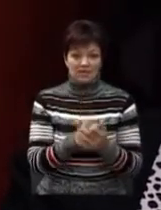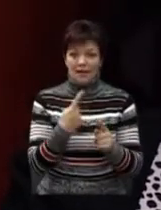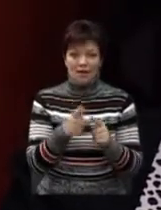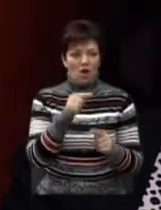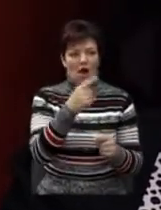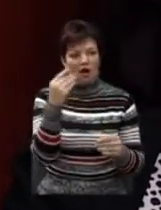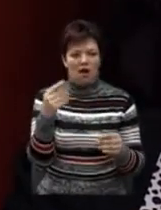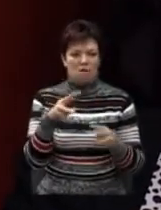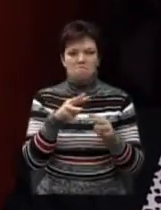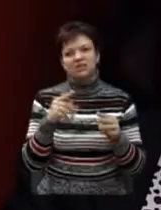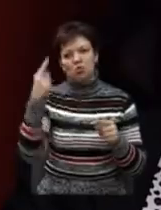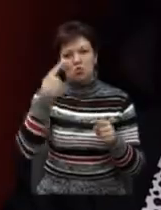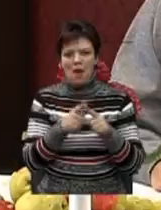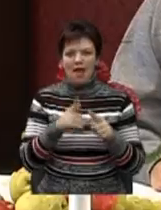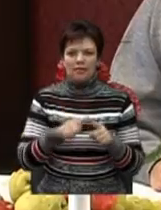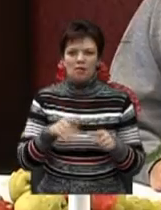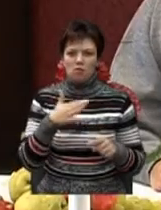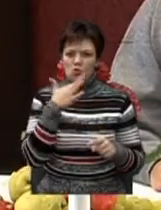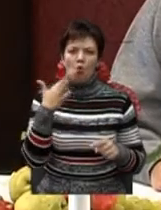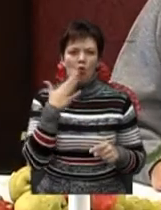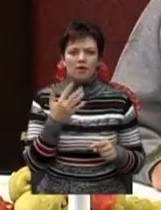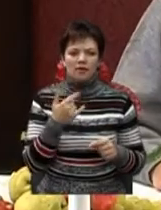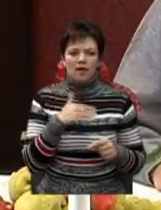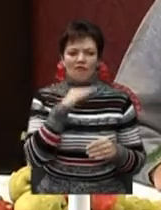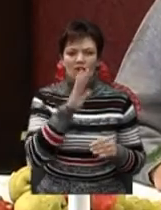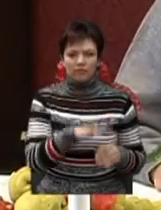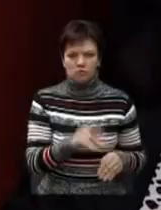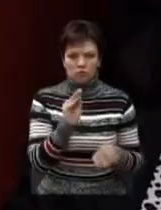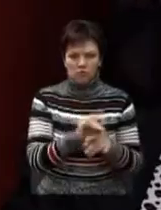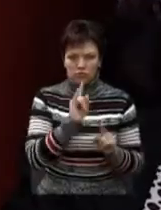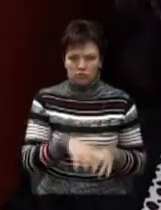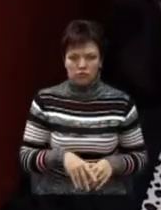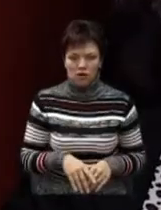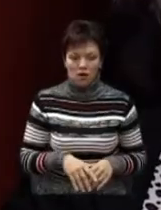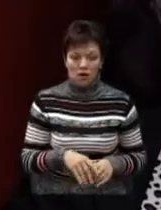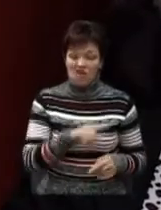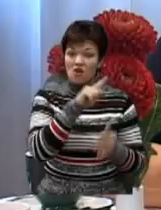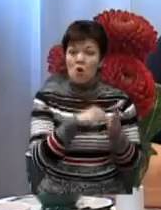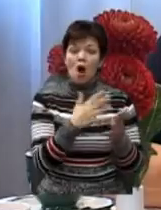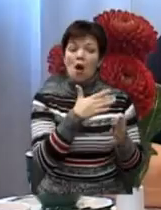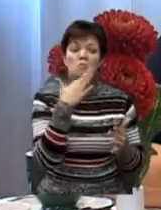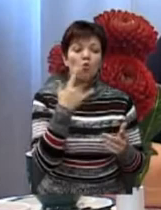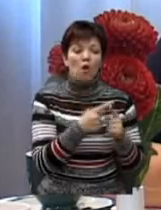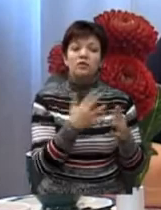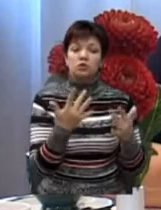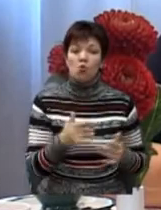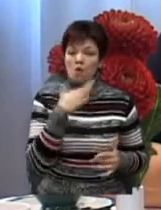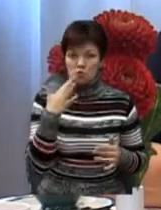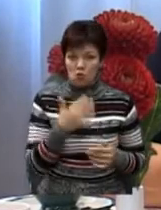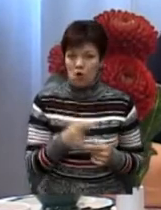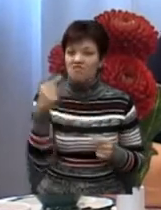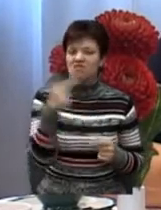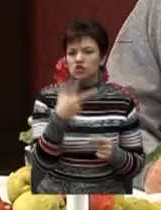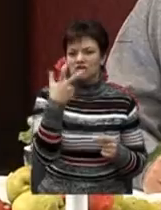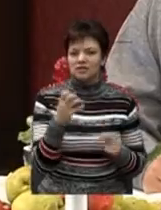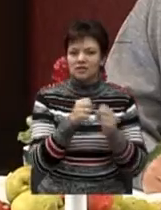что это слишком много, я и так получаю. А, простите, много сколько? 1316. 1316. Понятно.